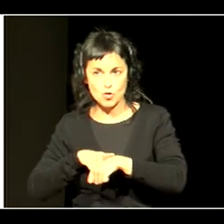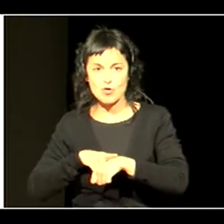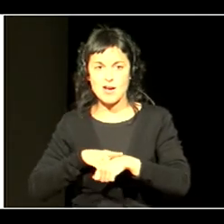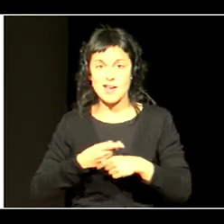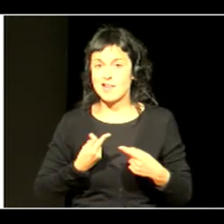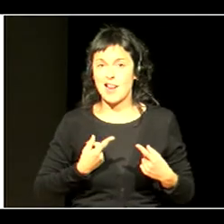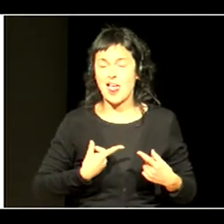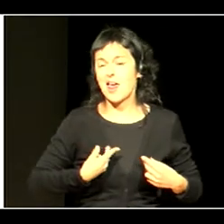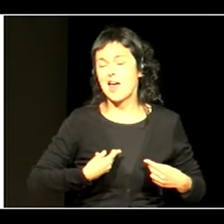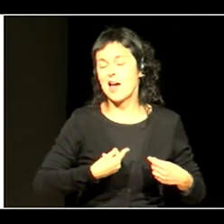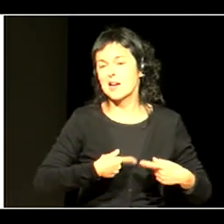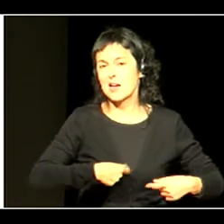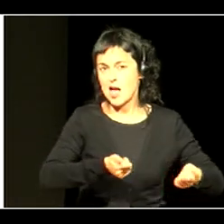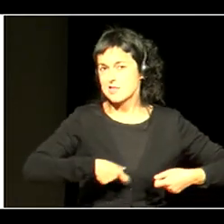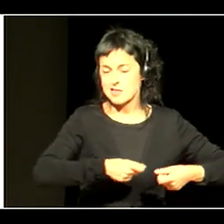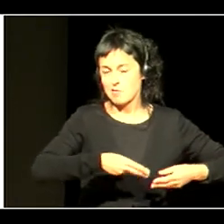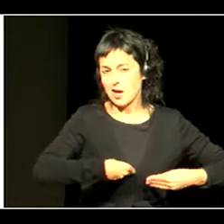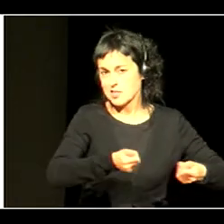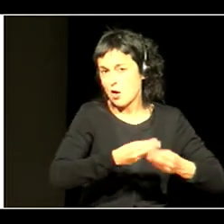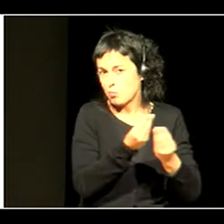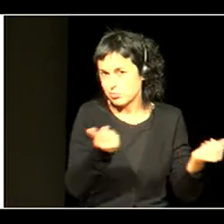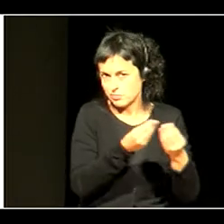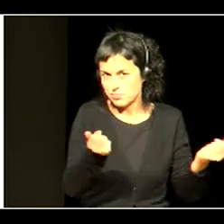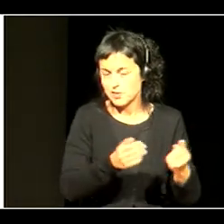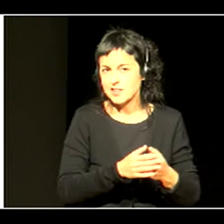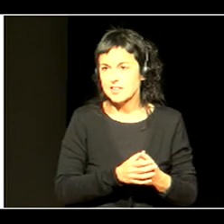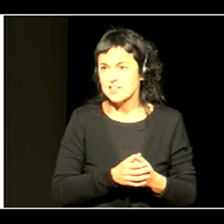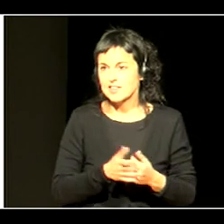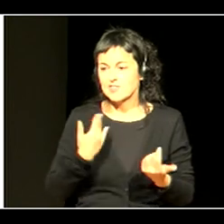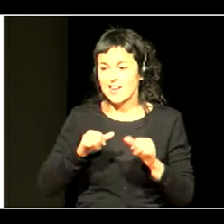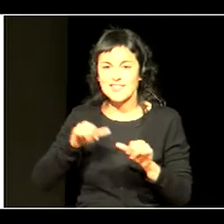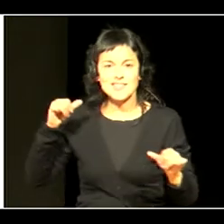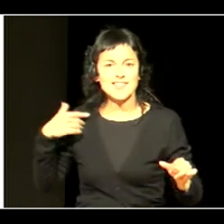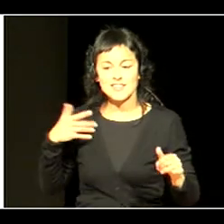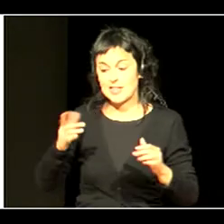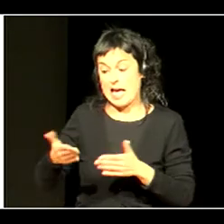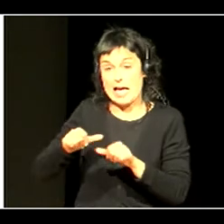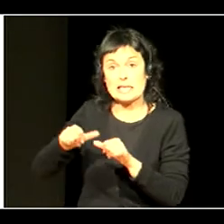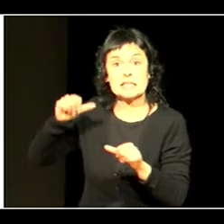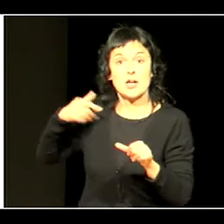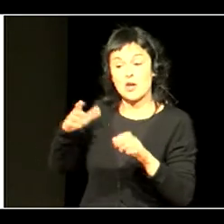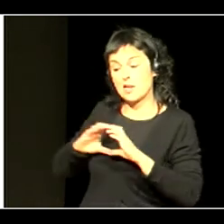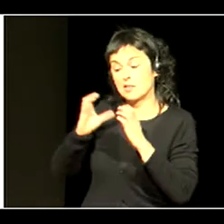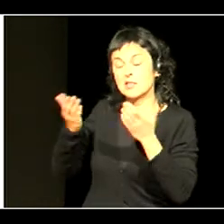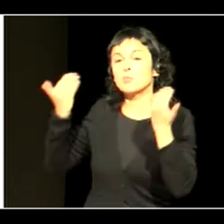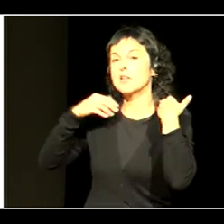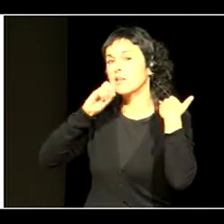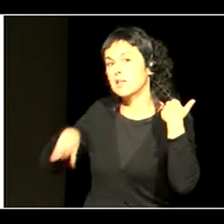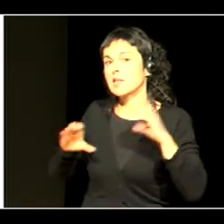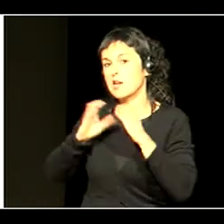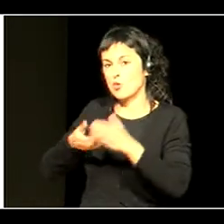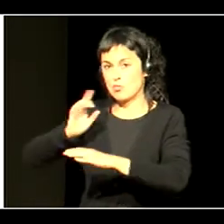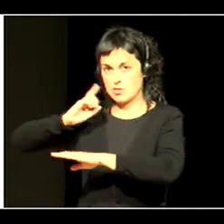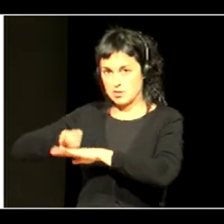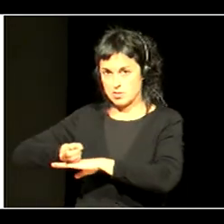fungiblea. Azken finean, ba, nik esan dudan bezala, orain arte, zuzendaritza taldeak eramaten zuen hau, ba, garrantzi, izugarrizko